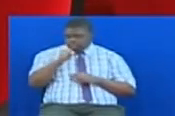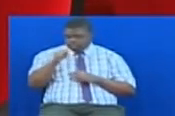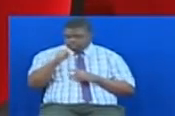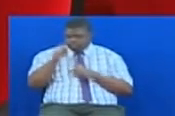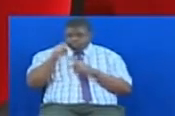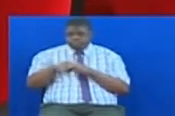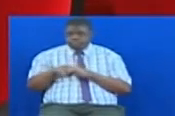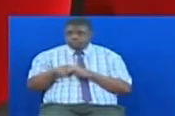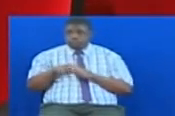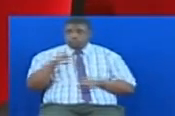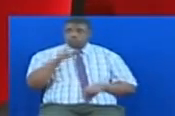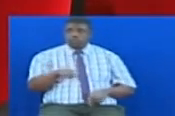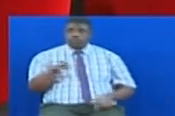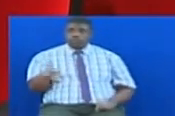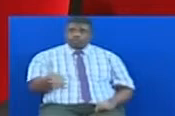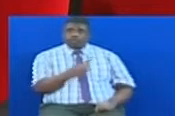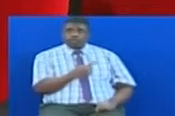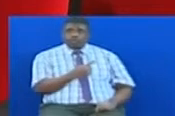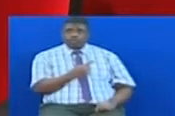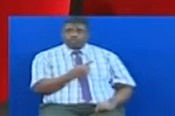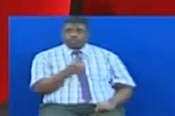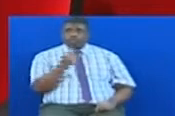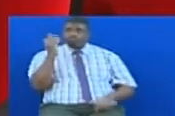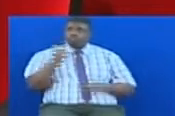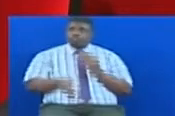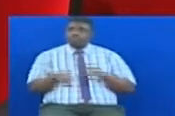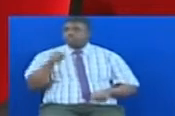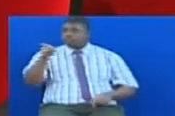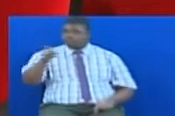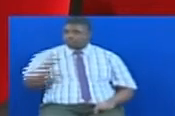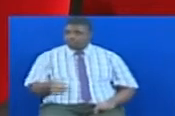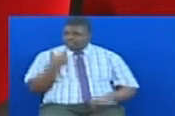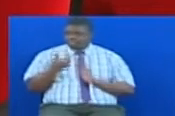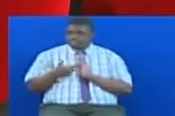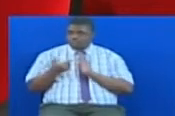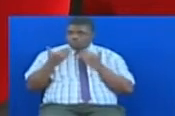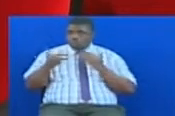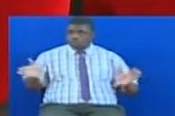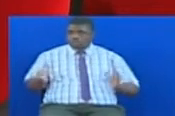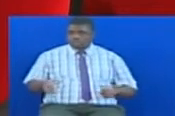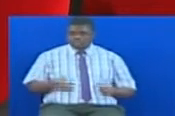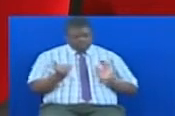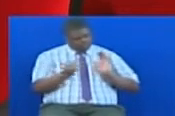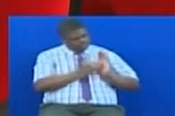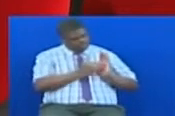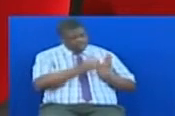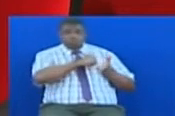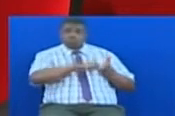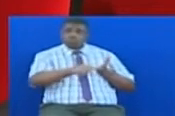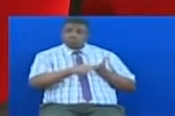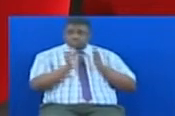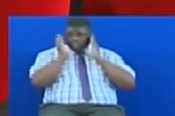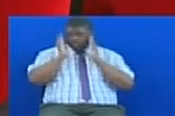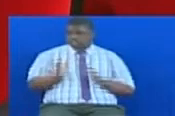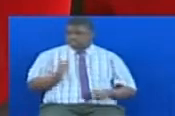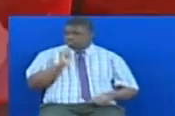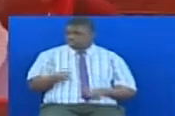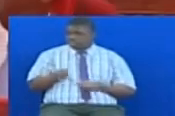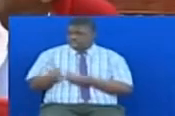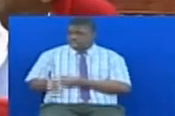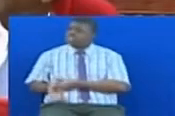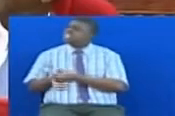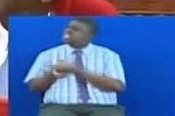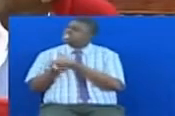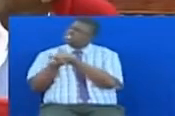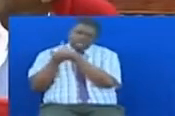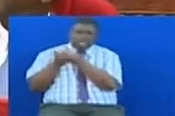wale wanaotenda wataishia pale pale ulipoishia wewe. Lakini kama itakuwa wazi sheria ya manunuzi, Mheshimiwa Naibu Speaker, itatusaidia sana